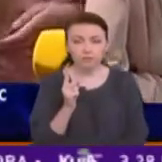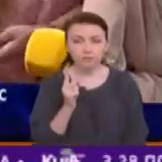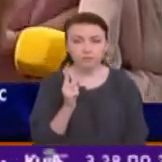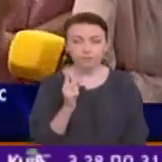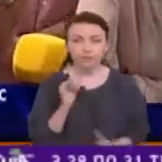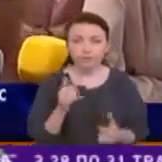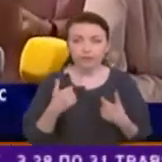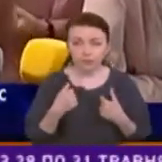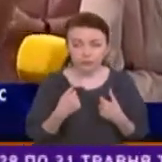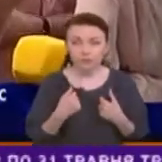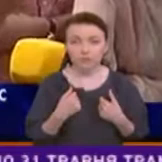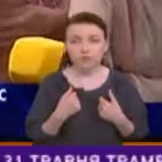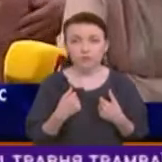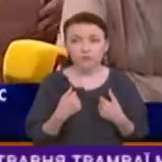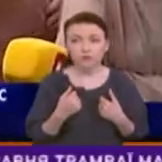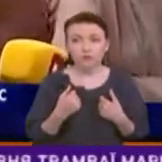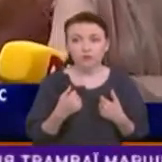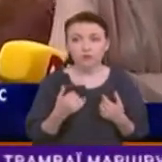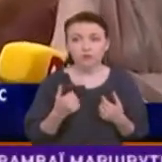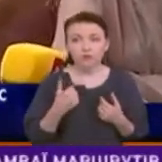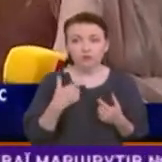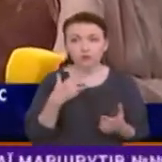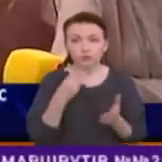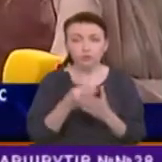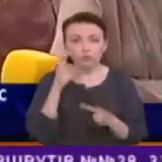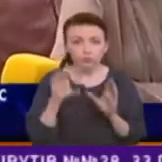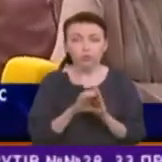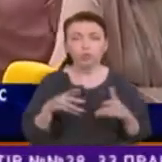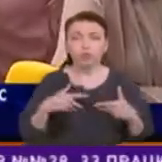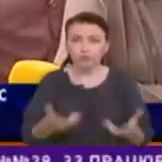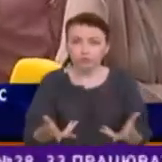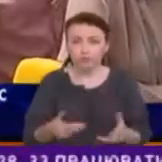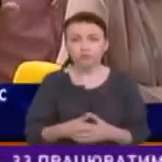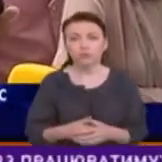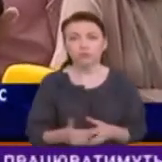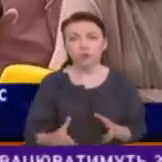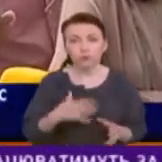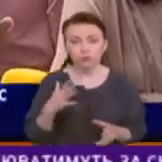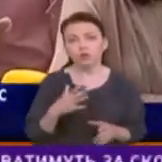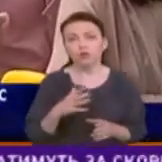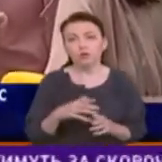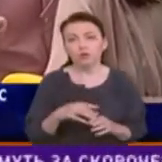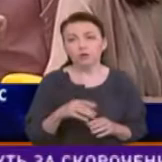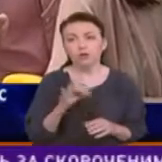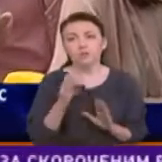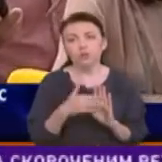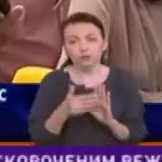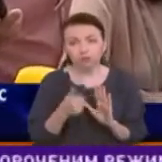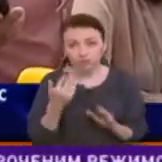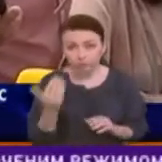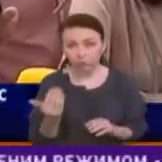і для мене, я свою покору проявив, як колишній предстоятель. І закликав